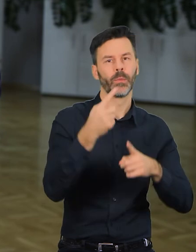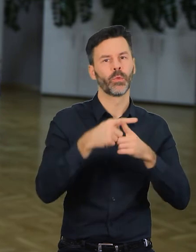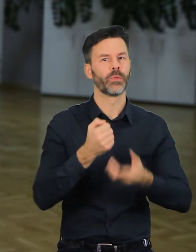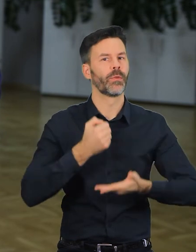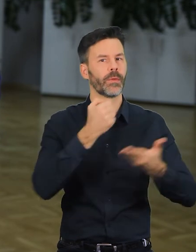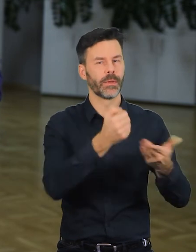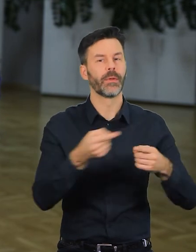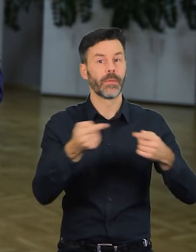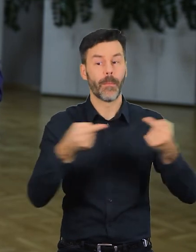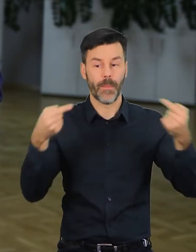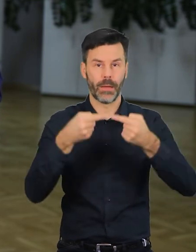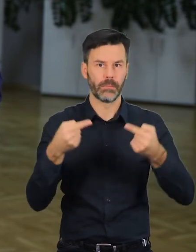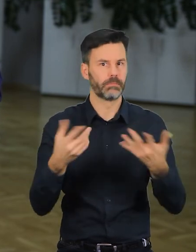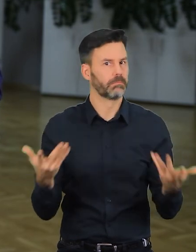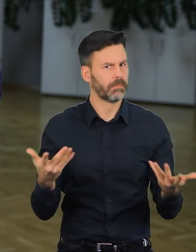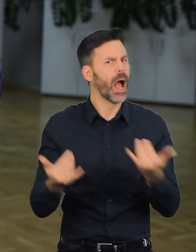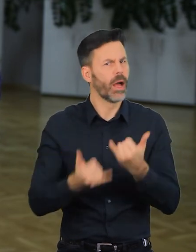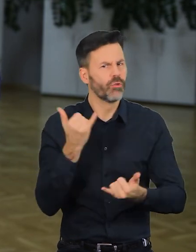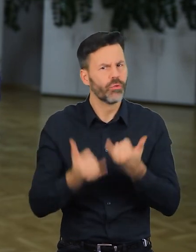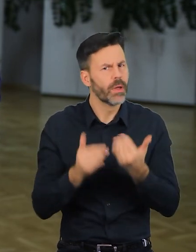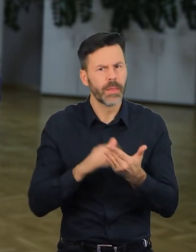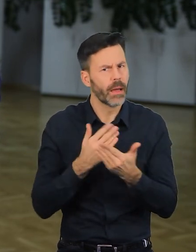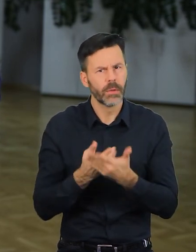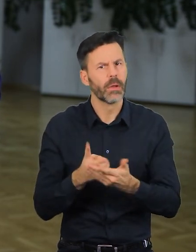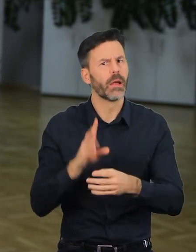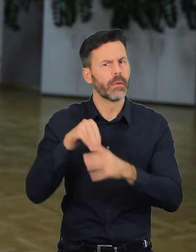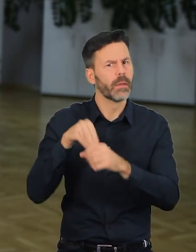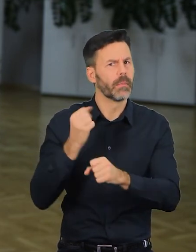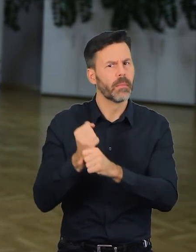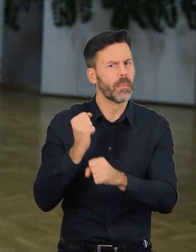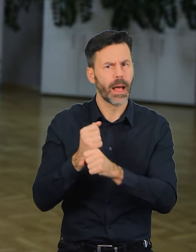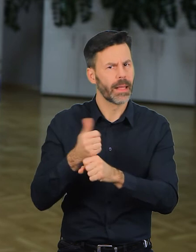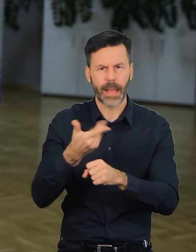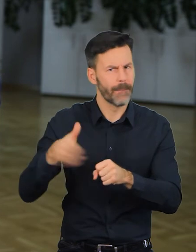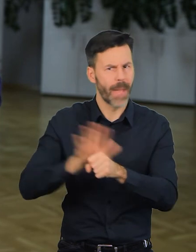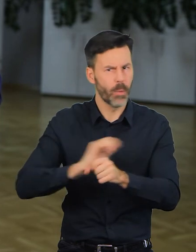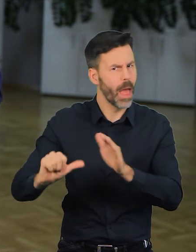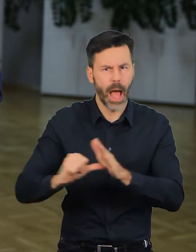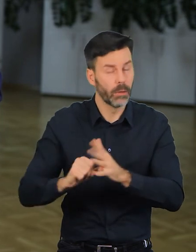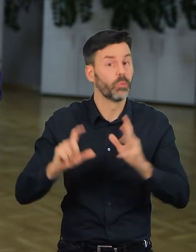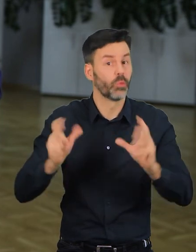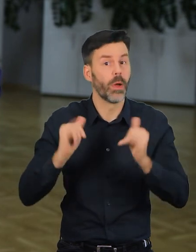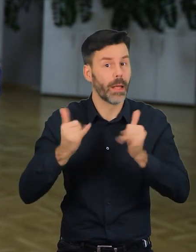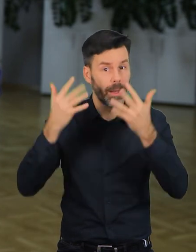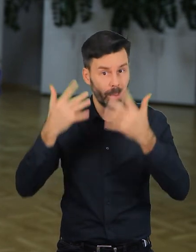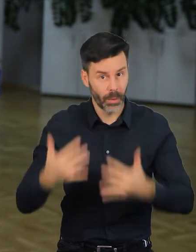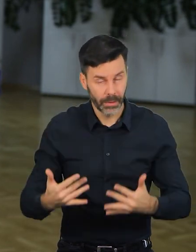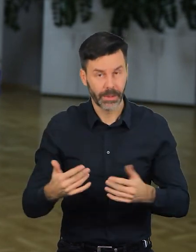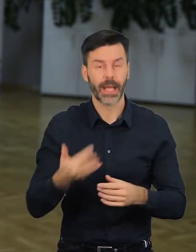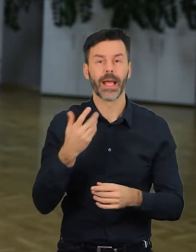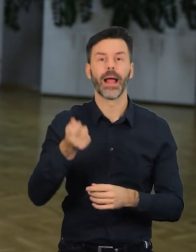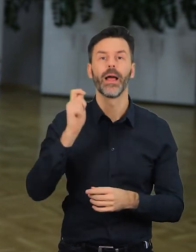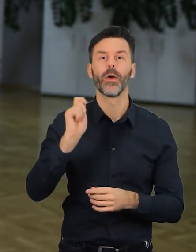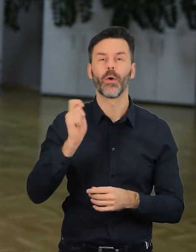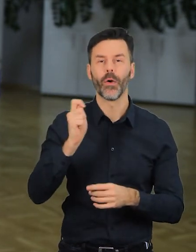co w przypadku zaangażowania do projektu w niepełnym wymiarze etatu? Wtedy, obliczając liczbę godzin wymaganych do przepracowania